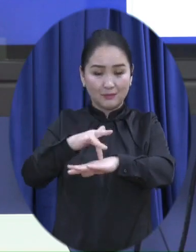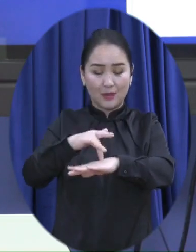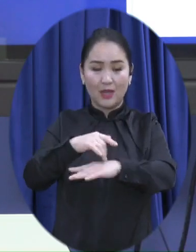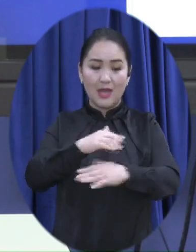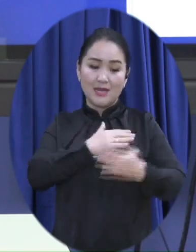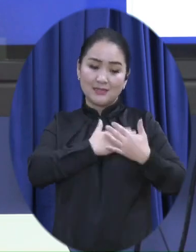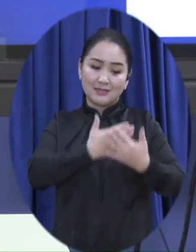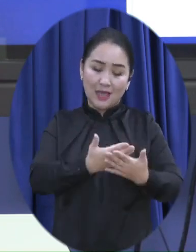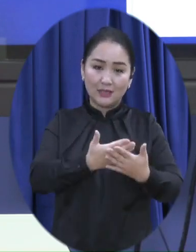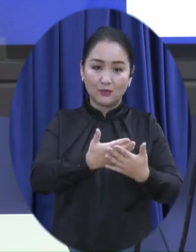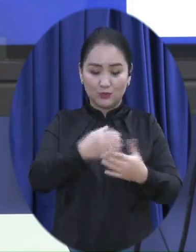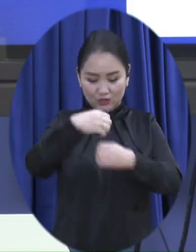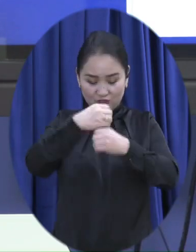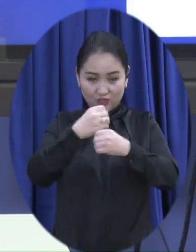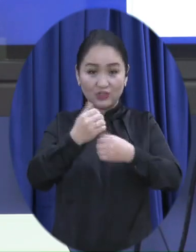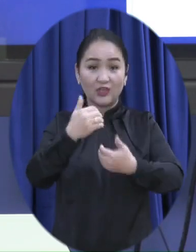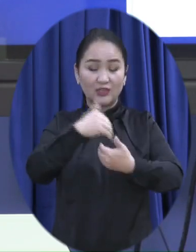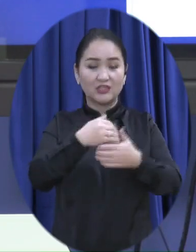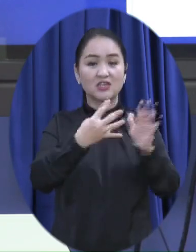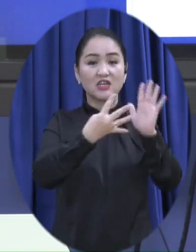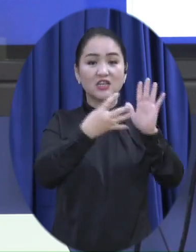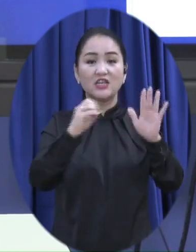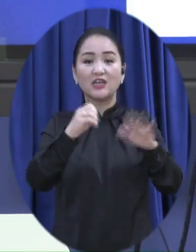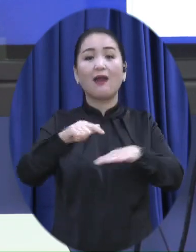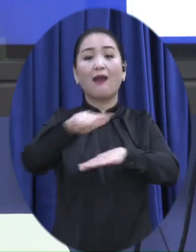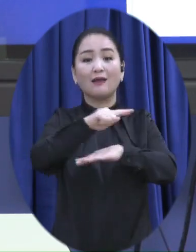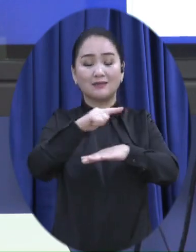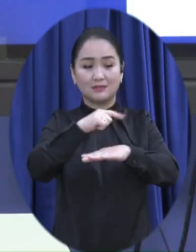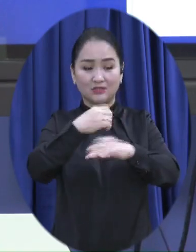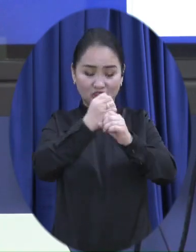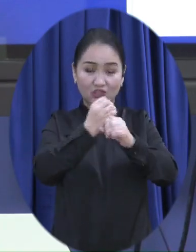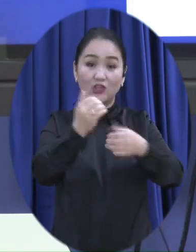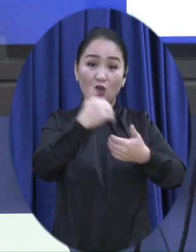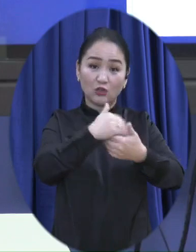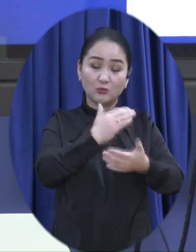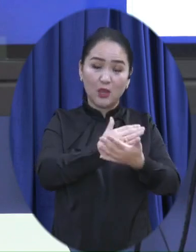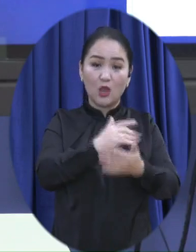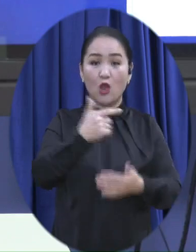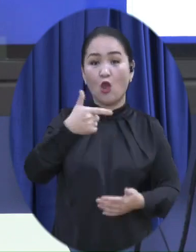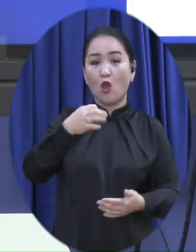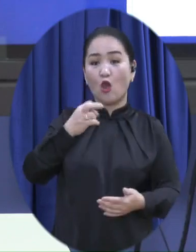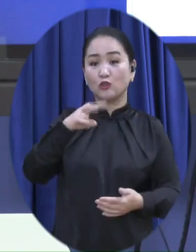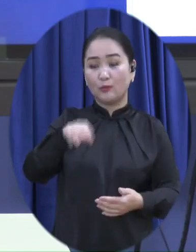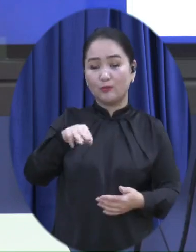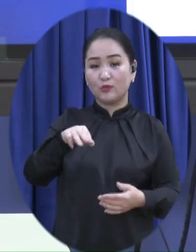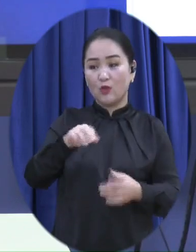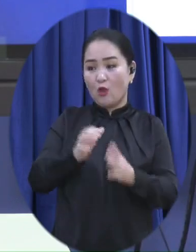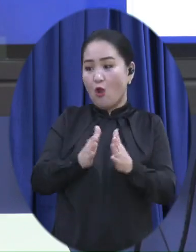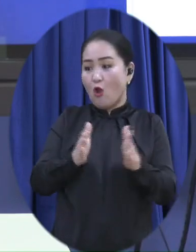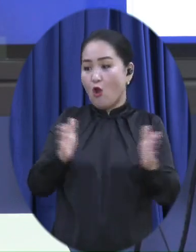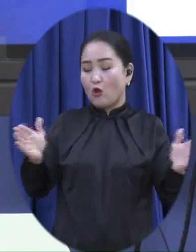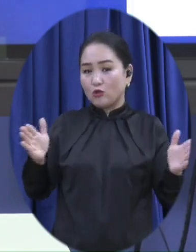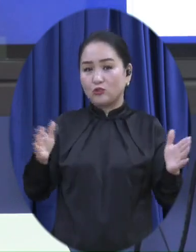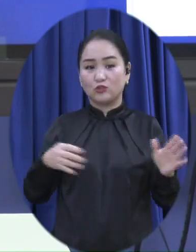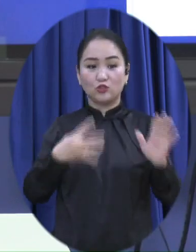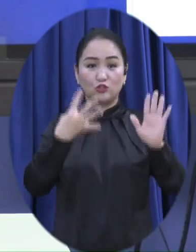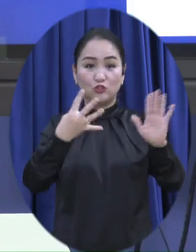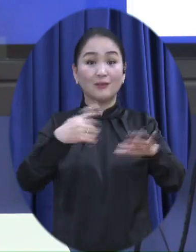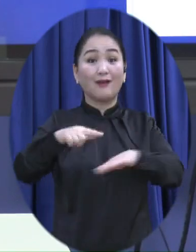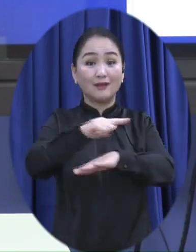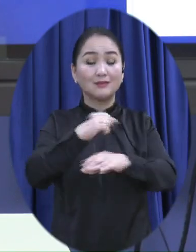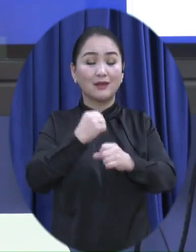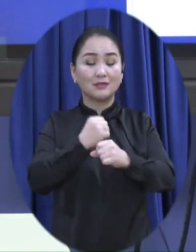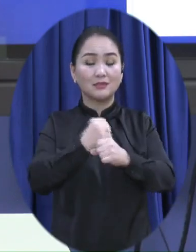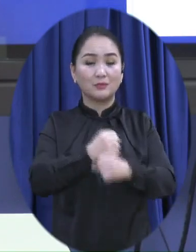цэг өрхийн эрүүл мэндийн төвдөр ажиллаж байна. За голомтын өргөтгсөн нэмэлт цэг бол 9 ажиллаж байна. За тэгээд 11-р